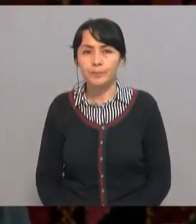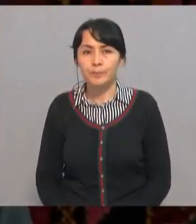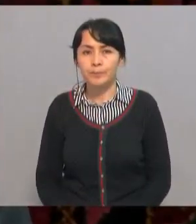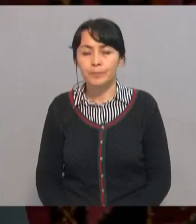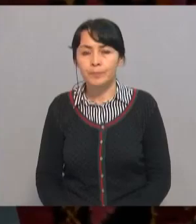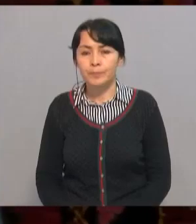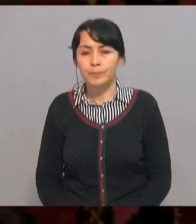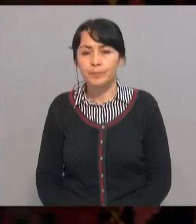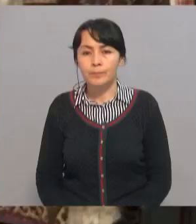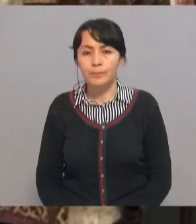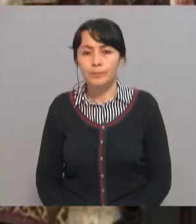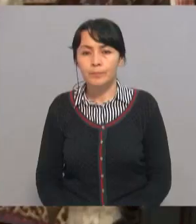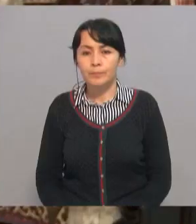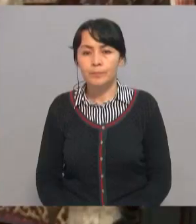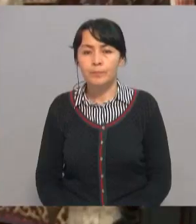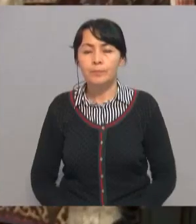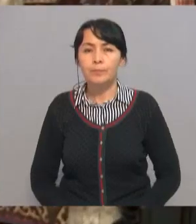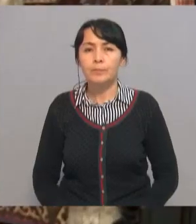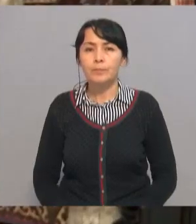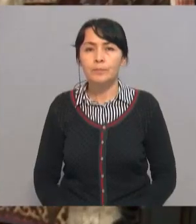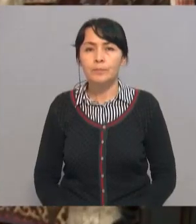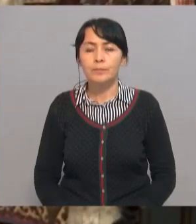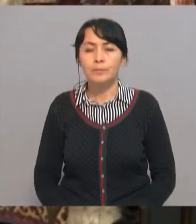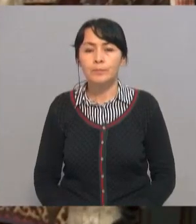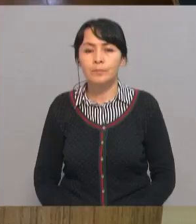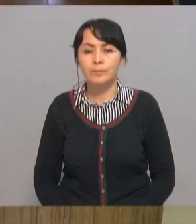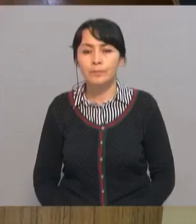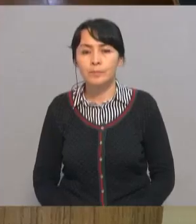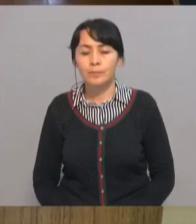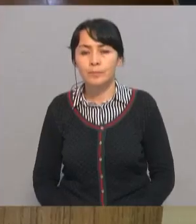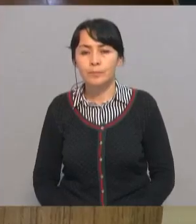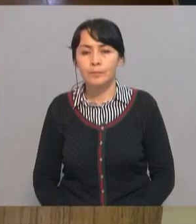Сабира Мангелді, Гүлсанат Қалмырзақызы, Алмас Данабекұлы, Нұрғожа Мамилов. Жаңалықтар.